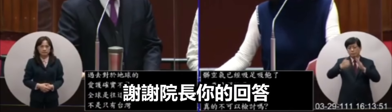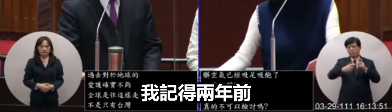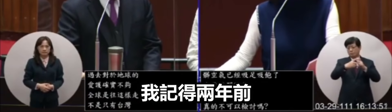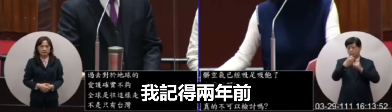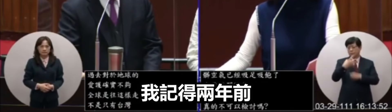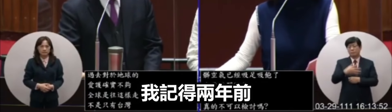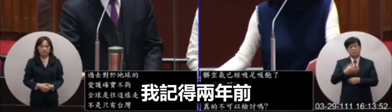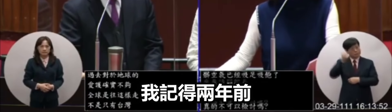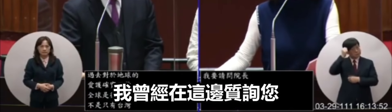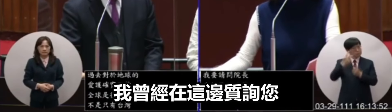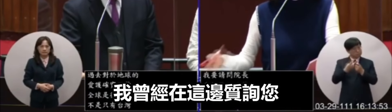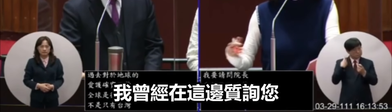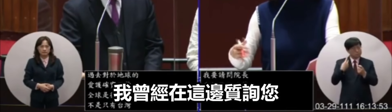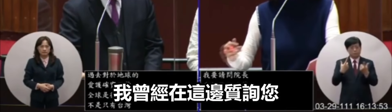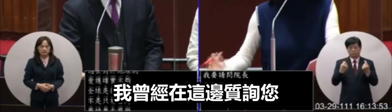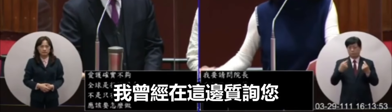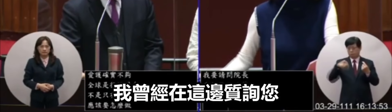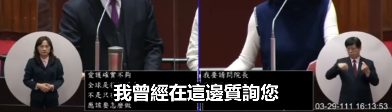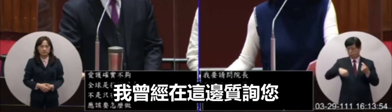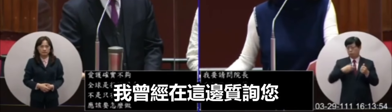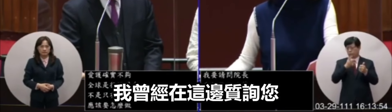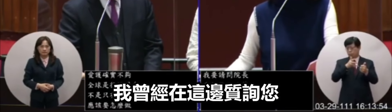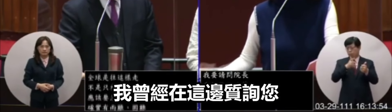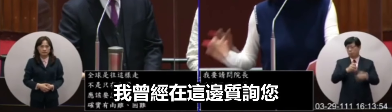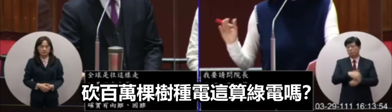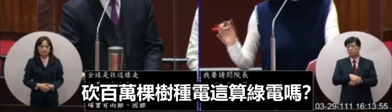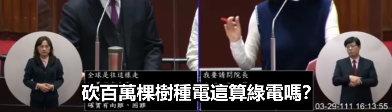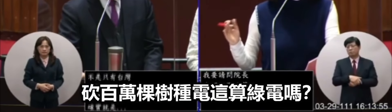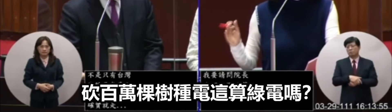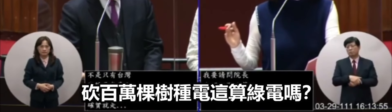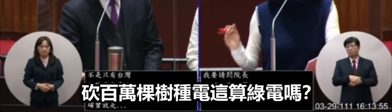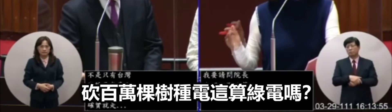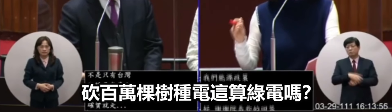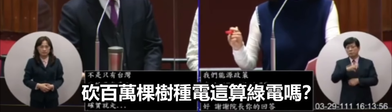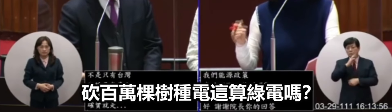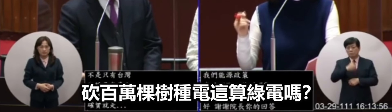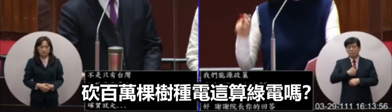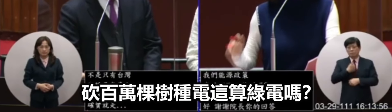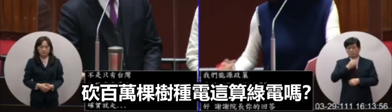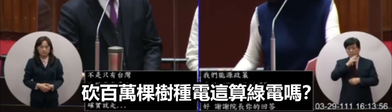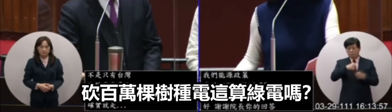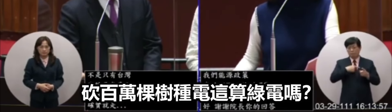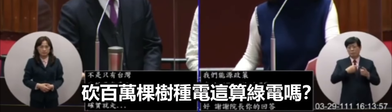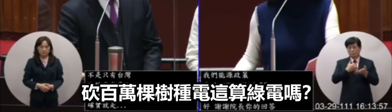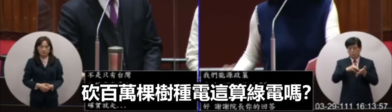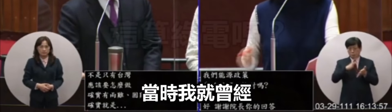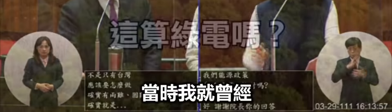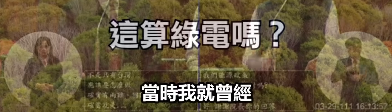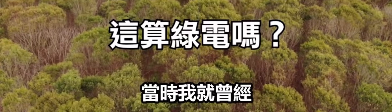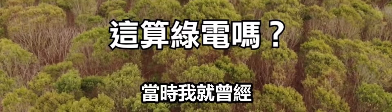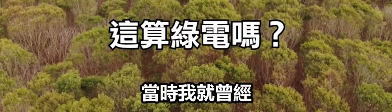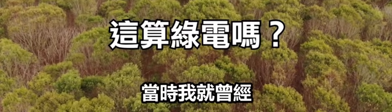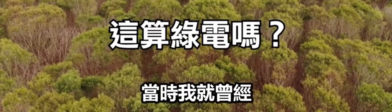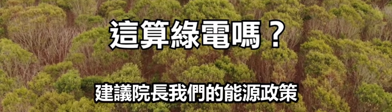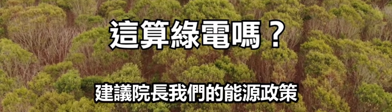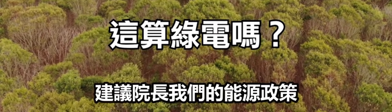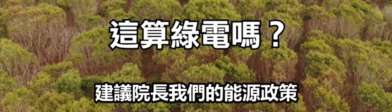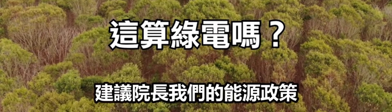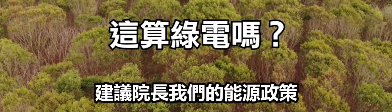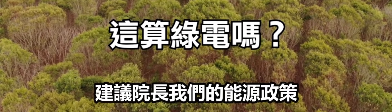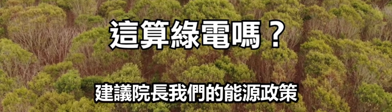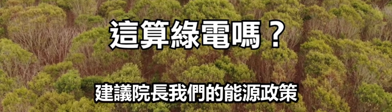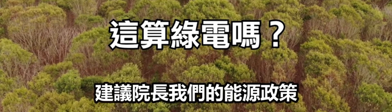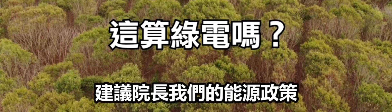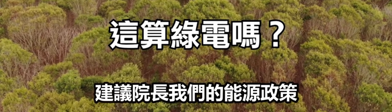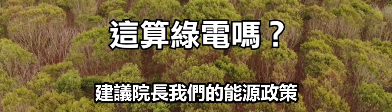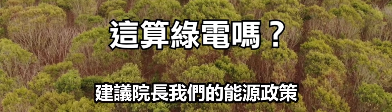的回答。我记得两年前我曾经在这边咨询您，砍百万棵树种电，这算绿电吗？当时我就曾经建议